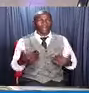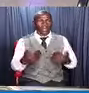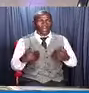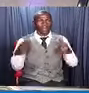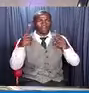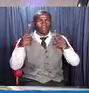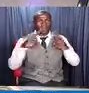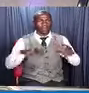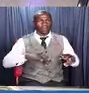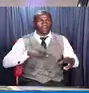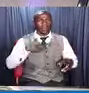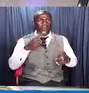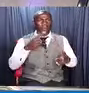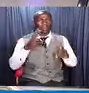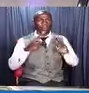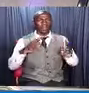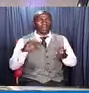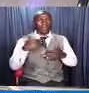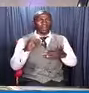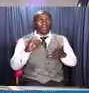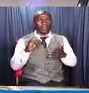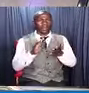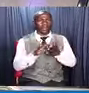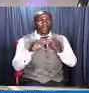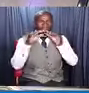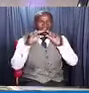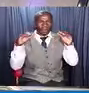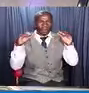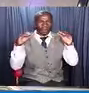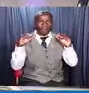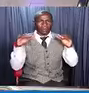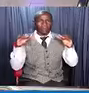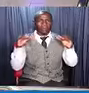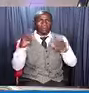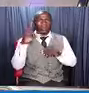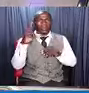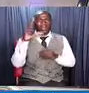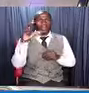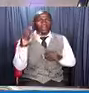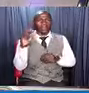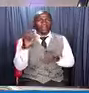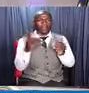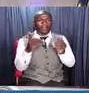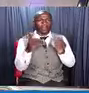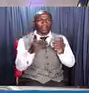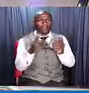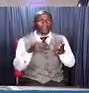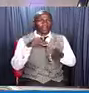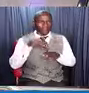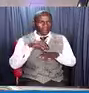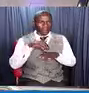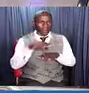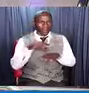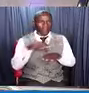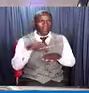Then I saw myself having peace. Ndio baada ya mkutano huo. Then after the crusade. Tarehe 30. That was on 30. Nikawa nimetumwa VOK. I had been